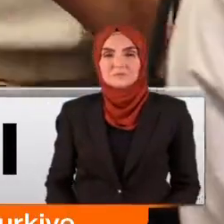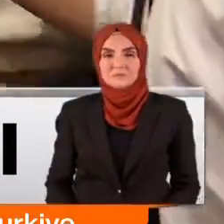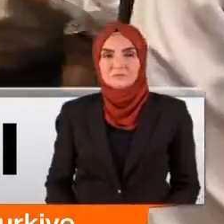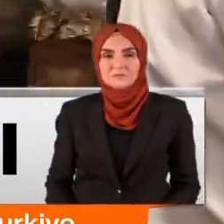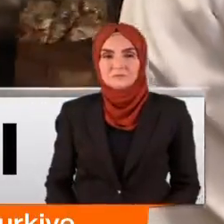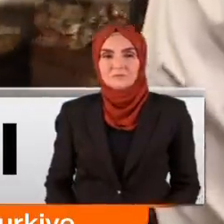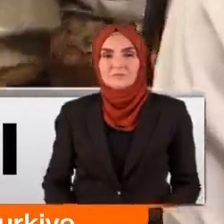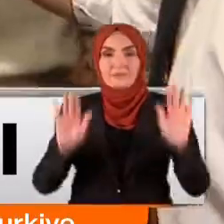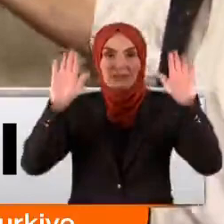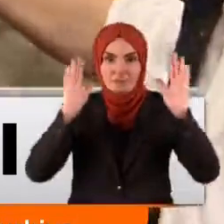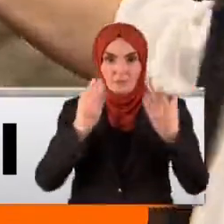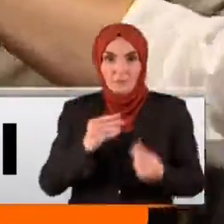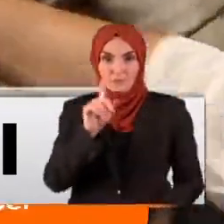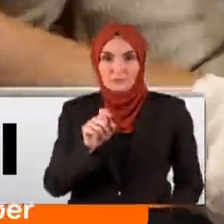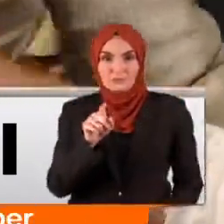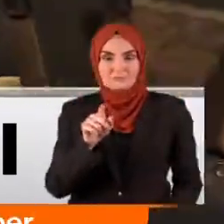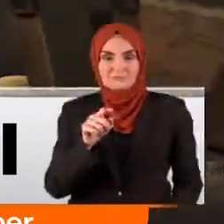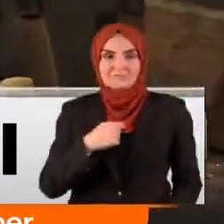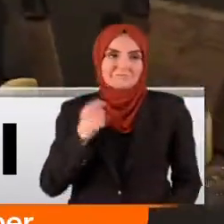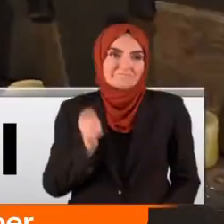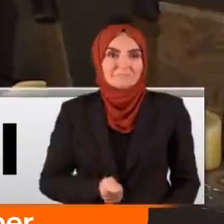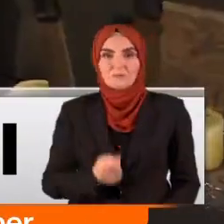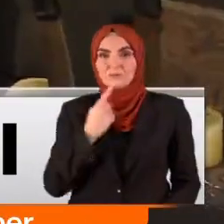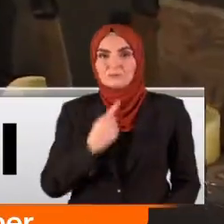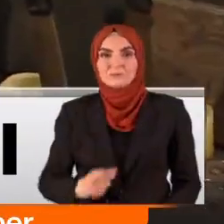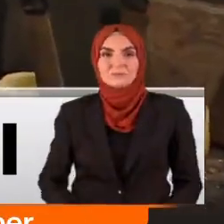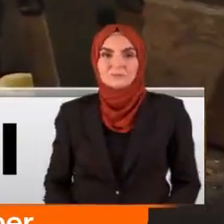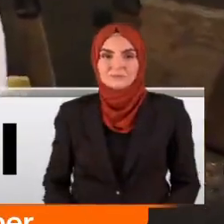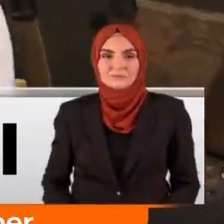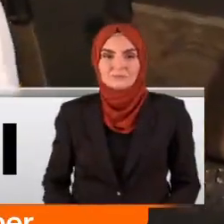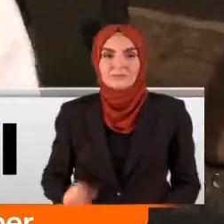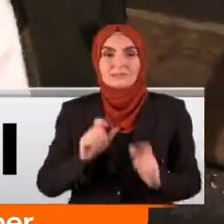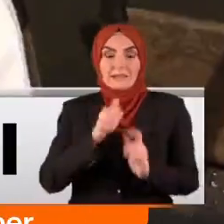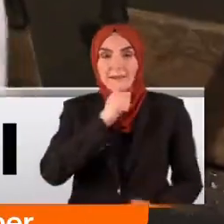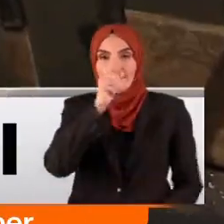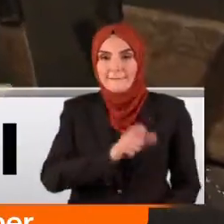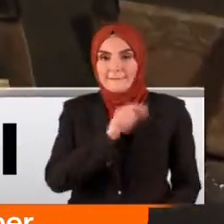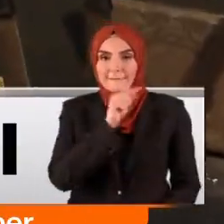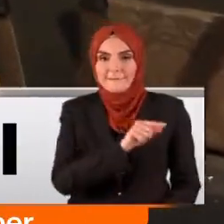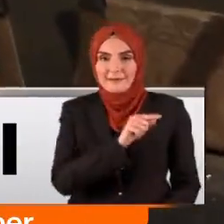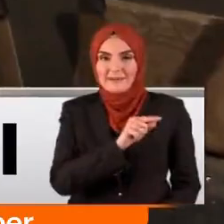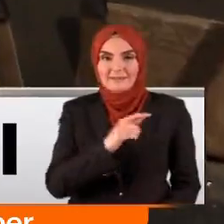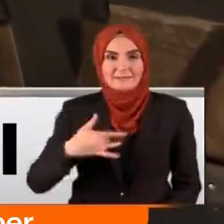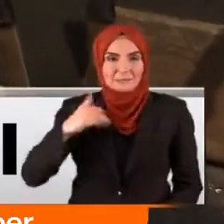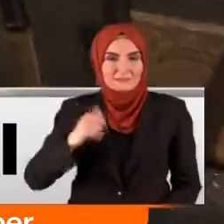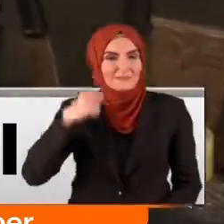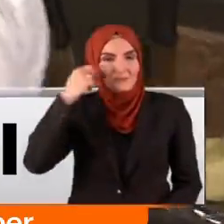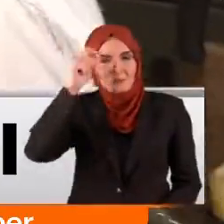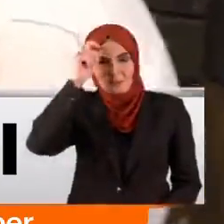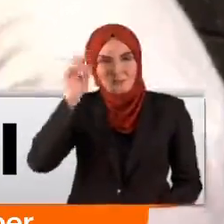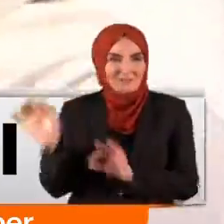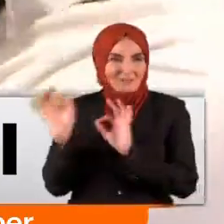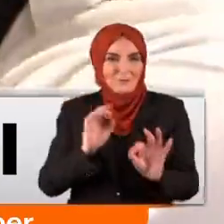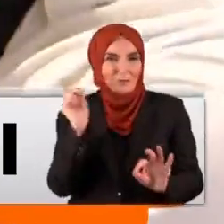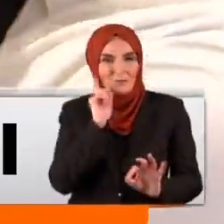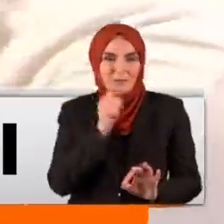Teslim mi oldun? Vallahi olmak zorunda kaldık. Saner Pakoğlu'nun Erol Taş gibi olmasa da meşhur bir gülme sahnesi var. Hatırlayanlar olacaktır. Kuruluş